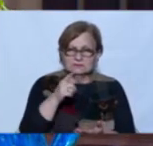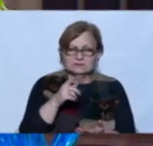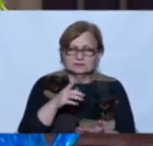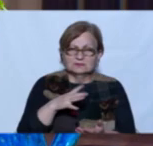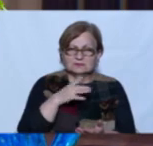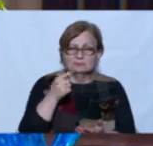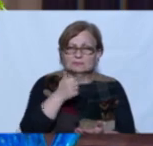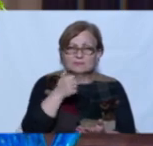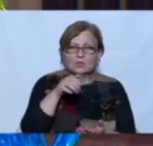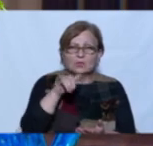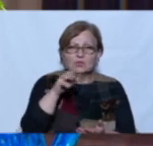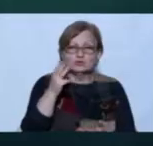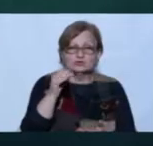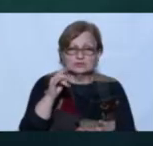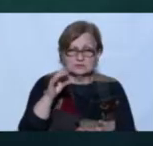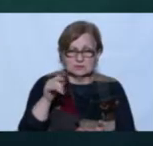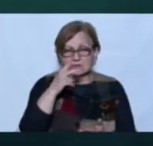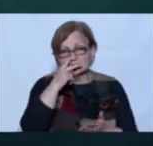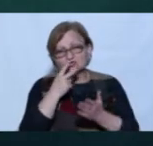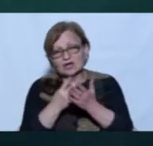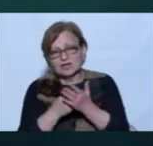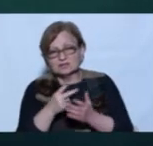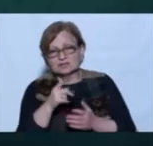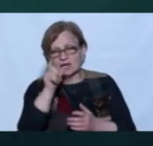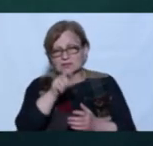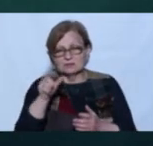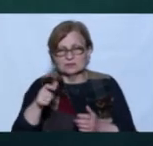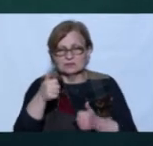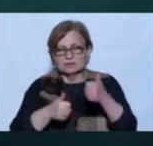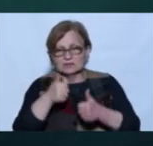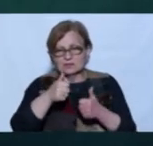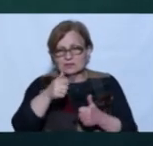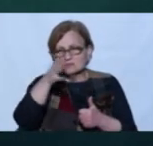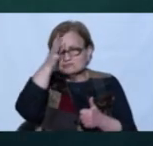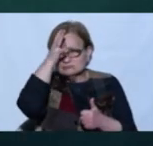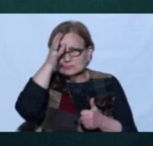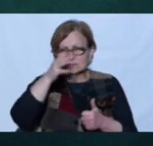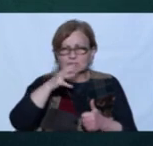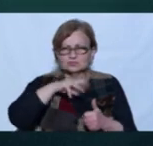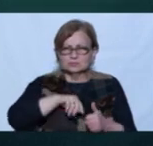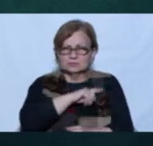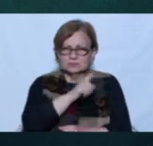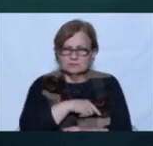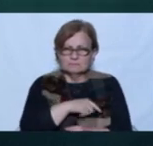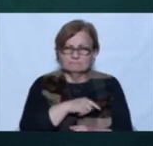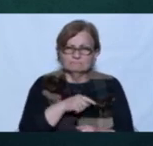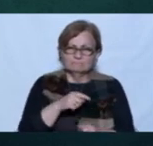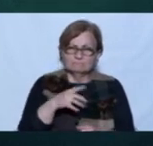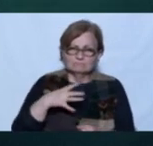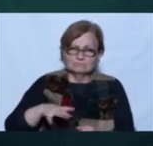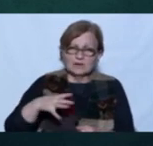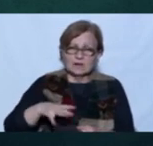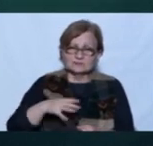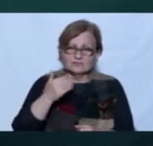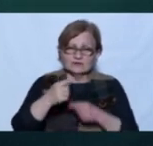მოიხმობს უშინსკის აზრს, რომ შეხედეთ ადამიანებს, შეადარეთ ნიჭით მხნეობით და სულიერი ძალით ჩამომავალნი